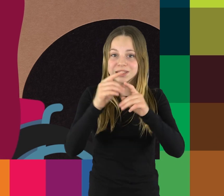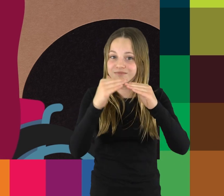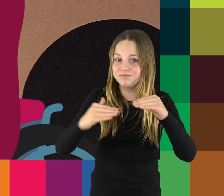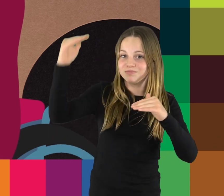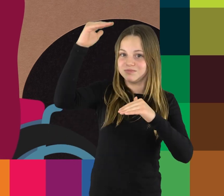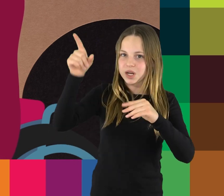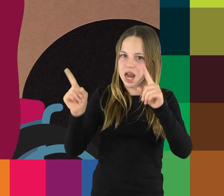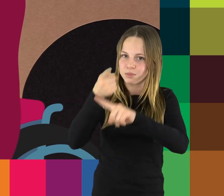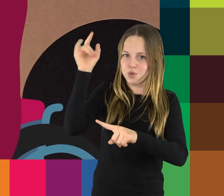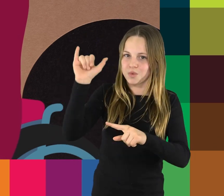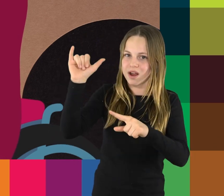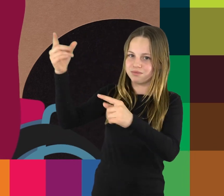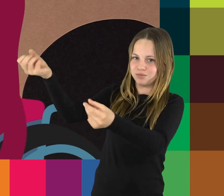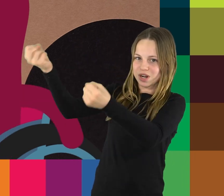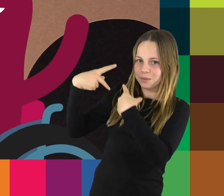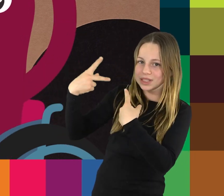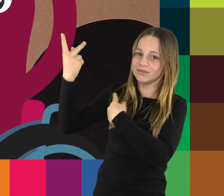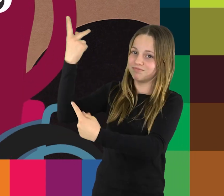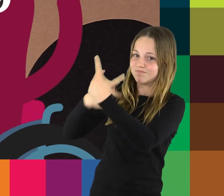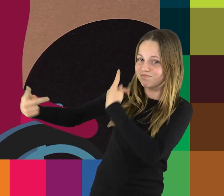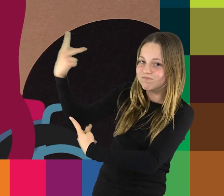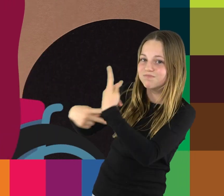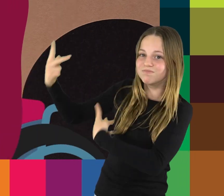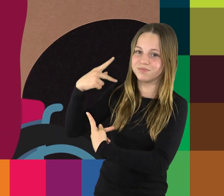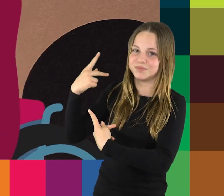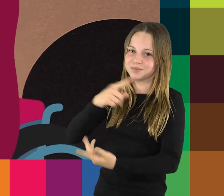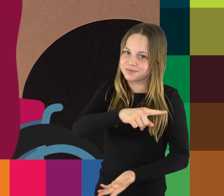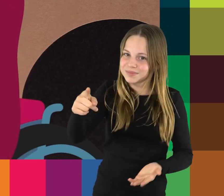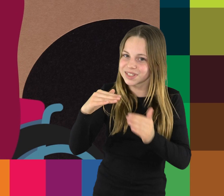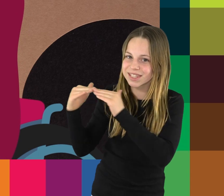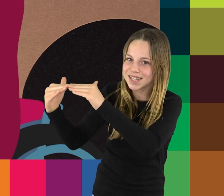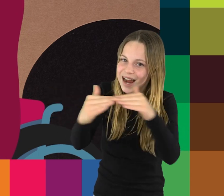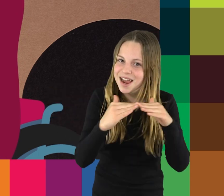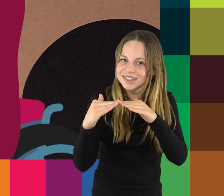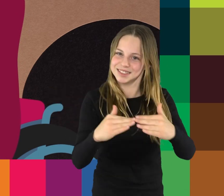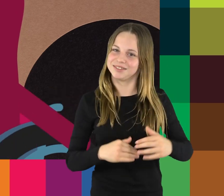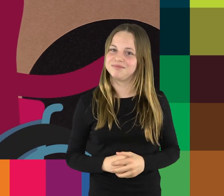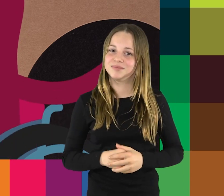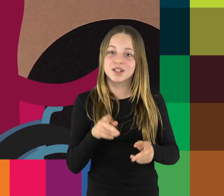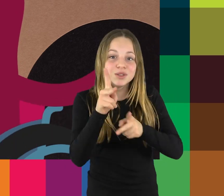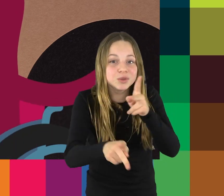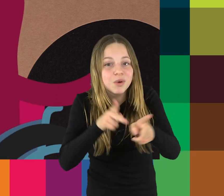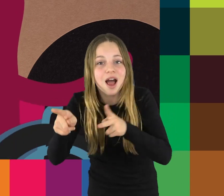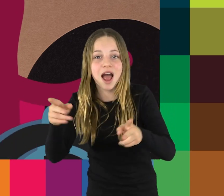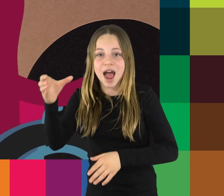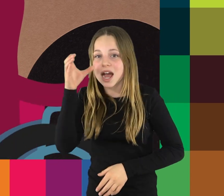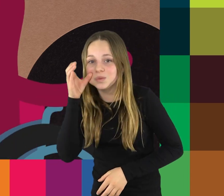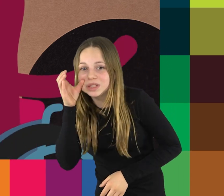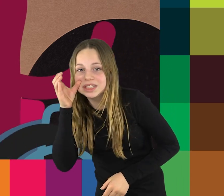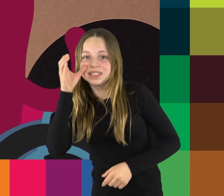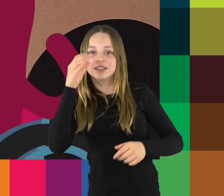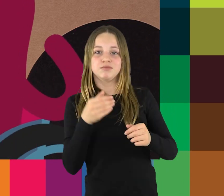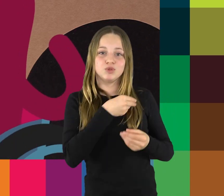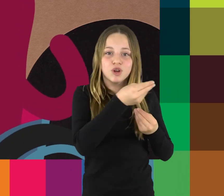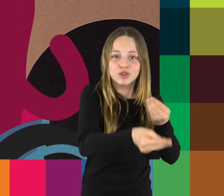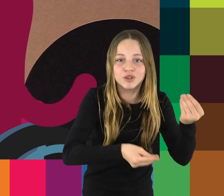aussi important que les adultes s'occupent de nous, nous écoutent et nous prennent au sérieux. Ils doivent être justes avec tout le monde et penser